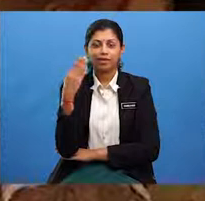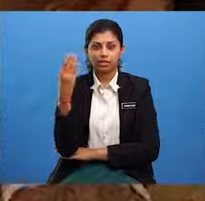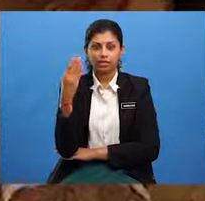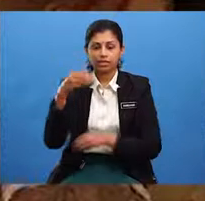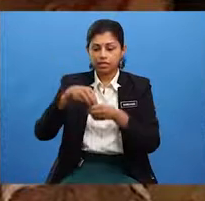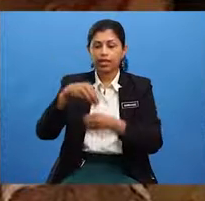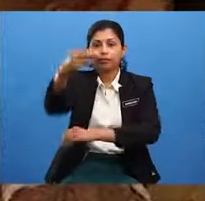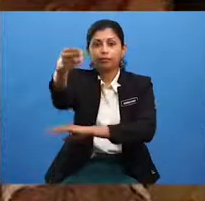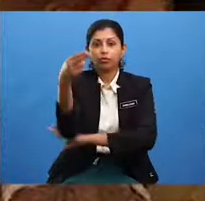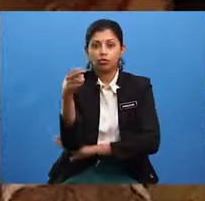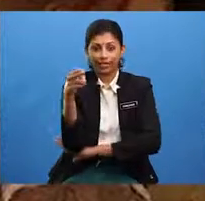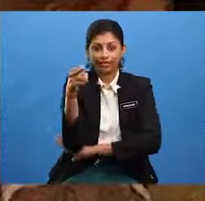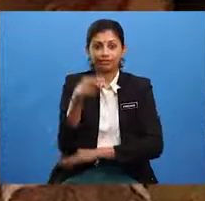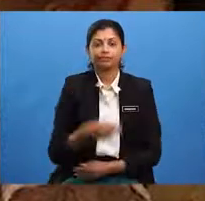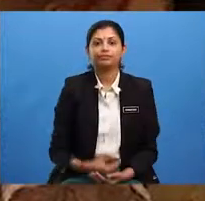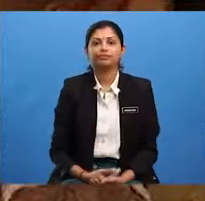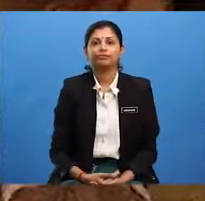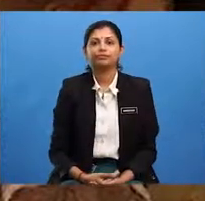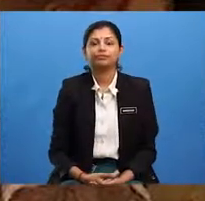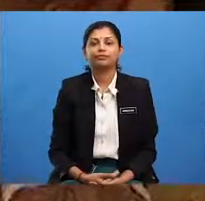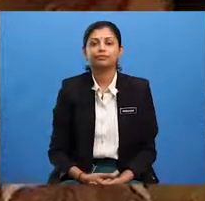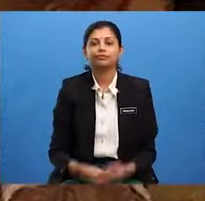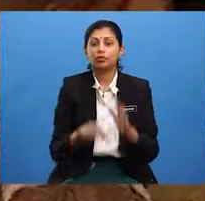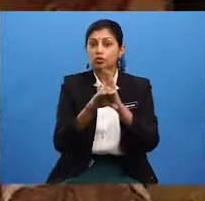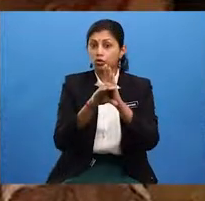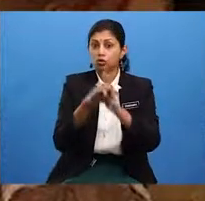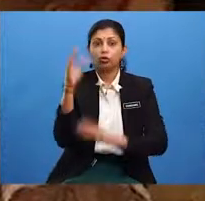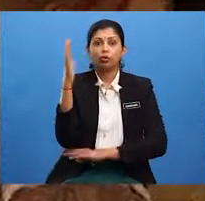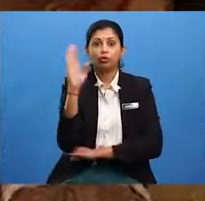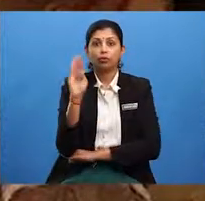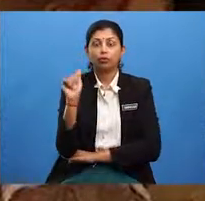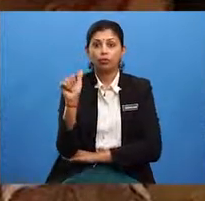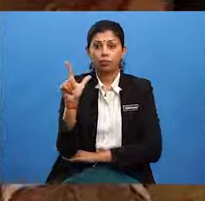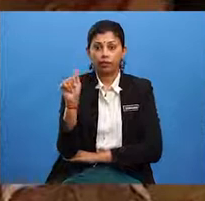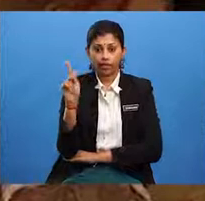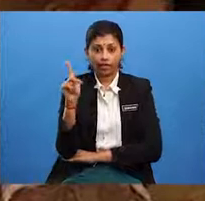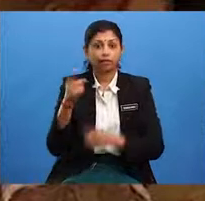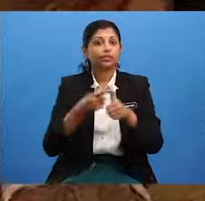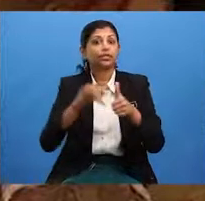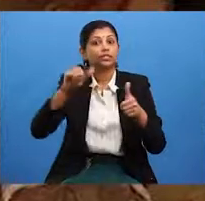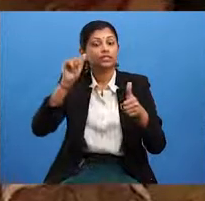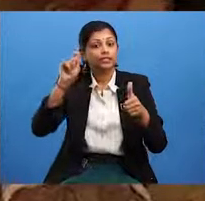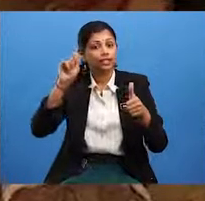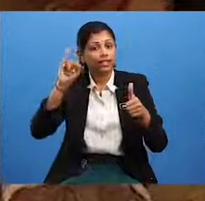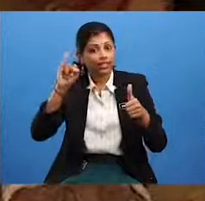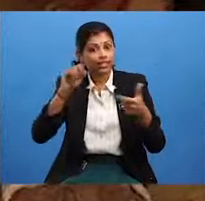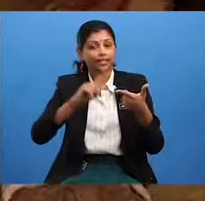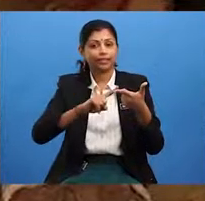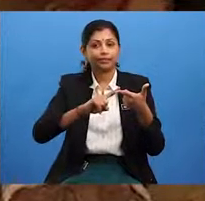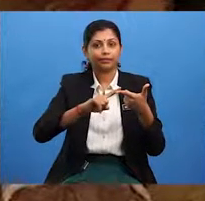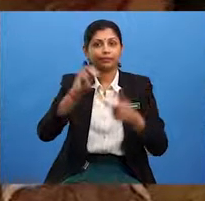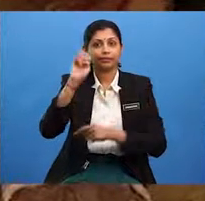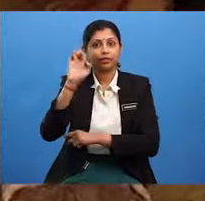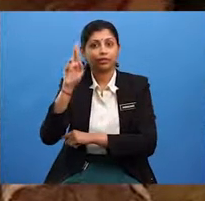di kawasan hutan. Antara contoh pokok balak adalah seperti pokok jati,